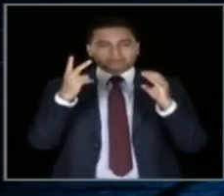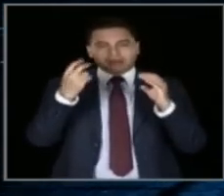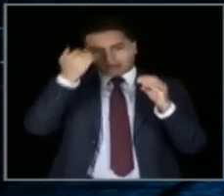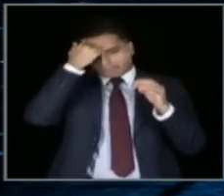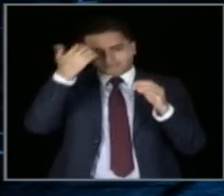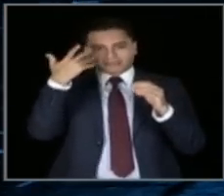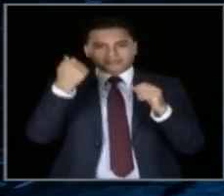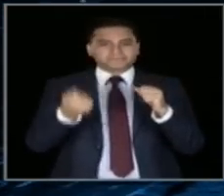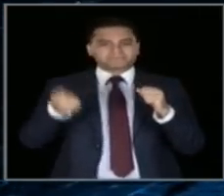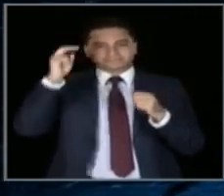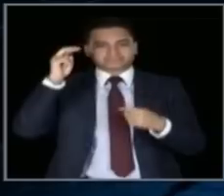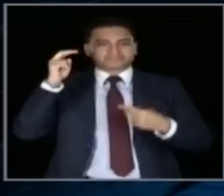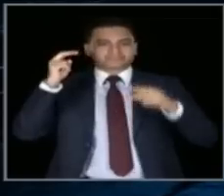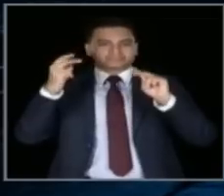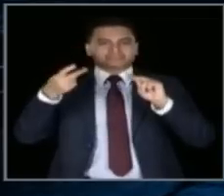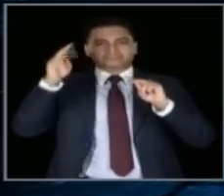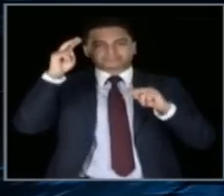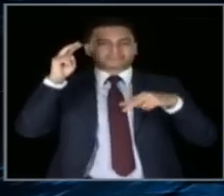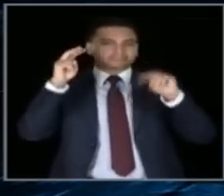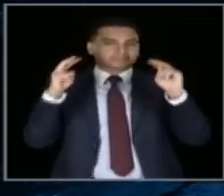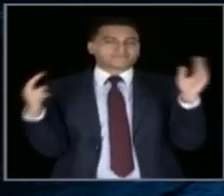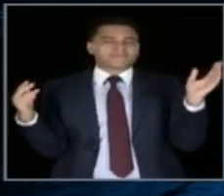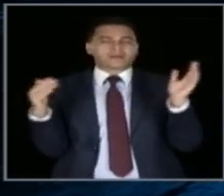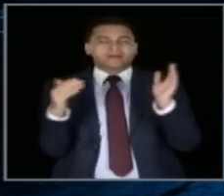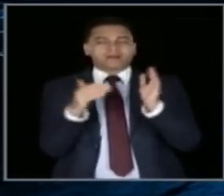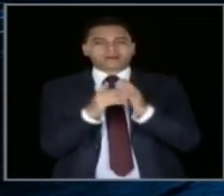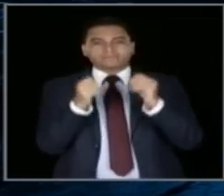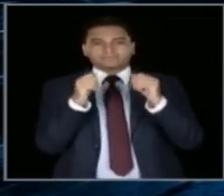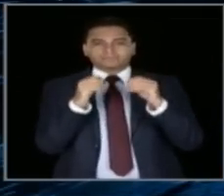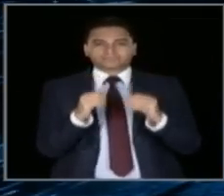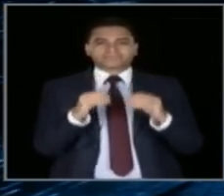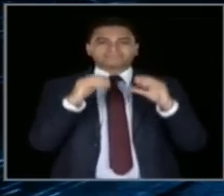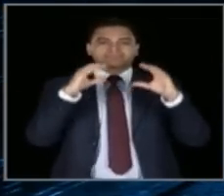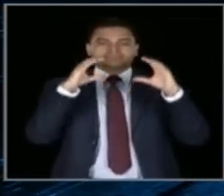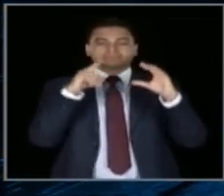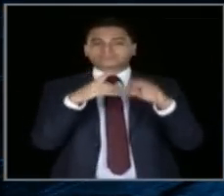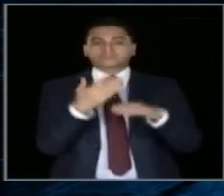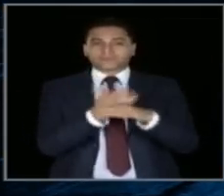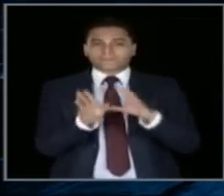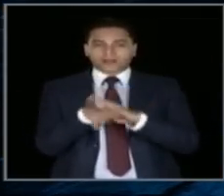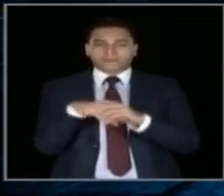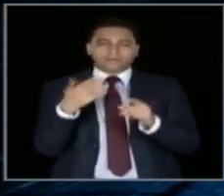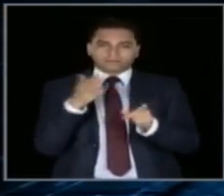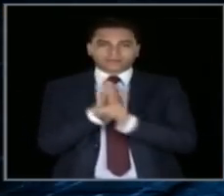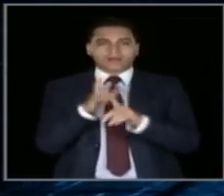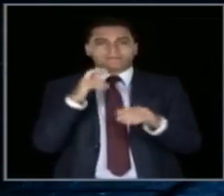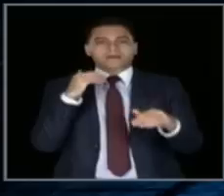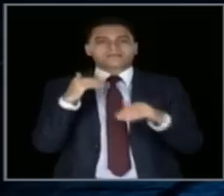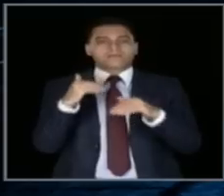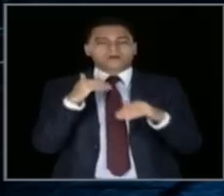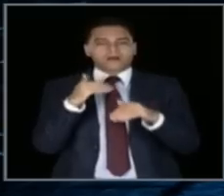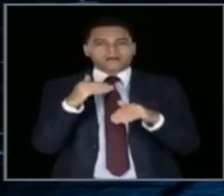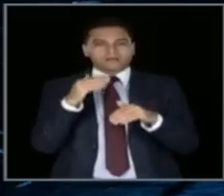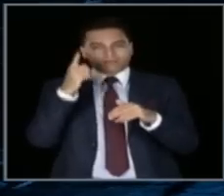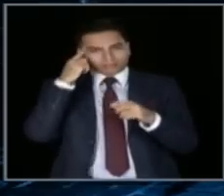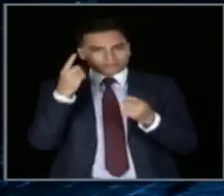ب2000 جنيه وهيتضاعف الرقم وصولاً للمباراة النهائية. جميع المبالغ المالية في نهاية الموسم سوف تستثمر